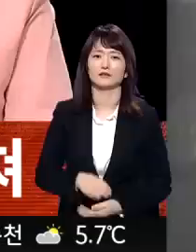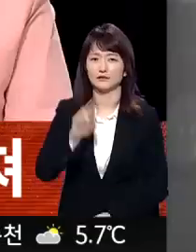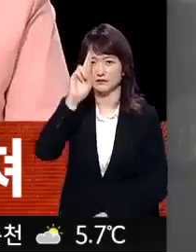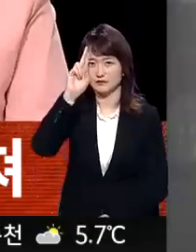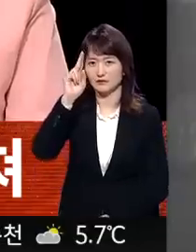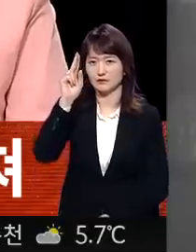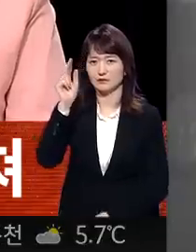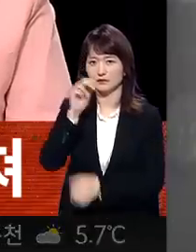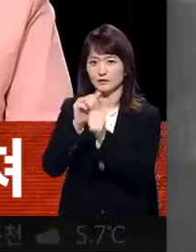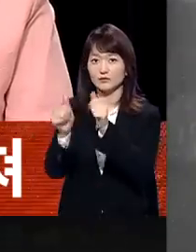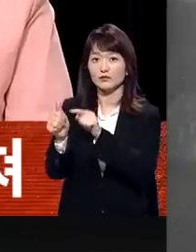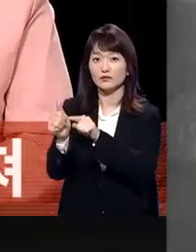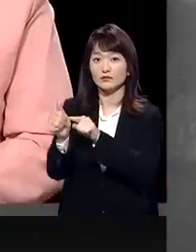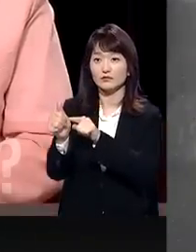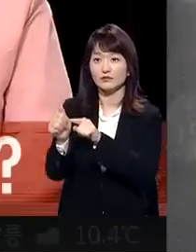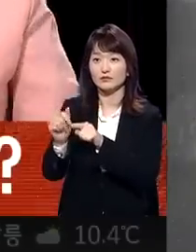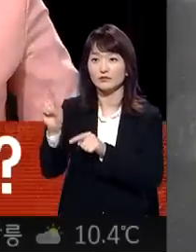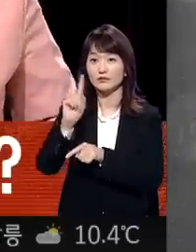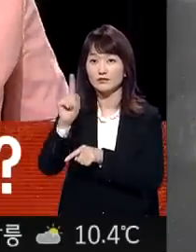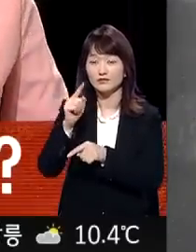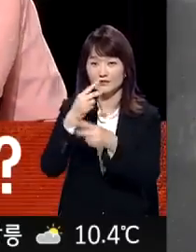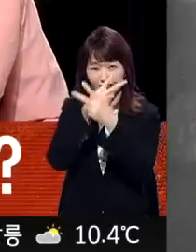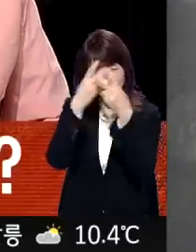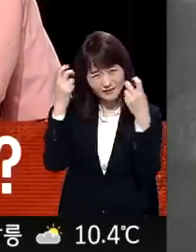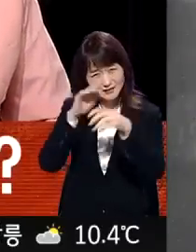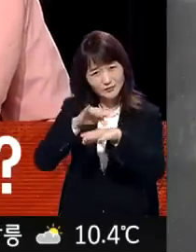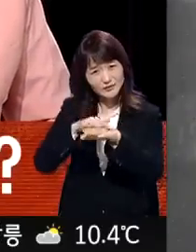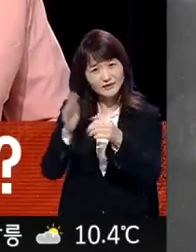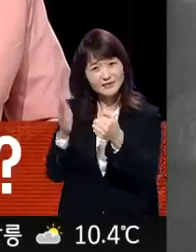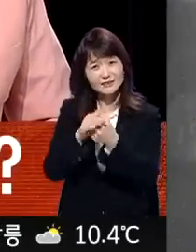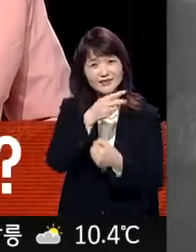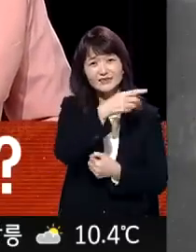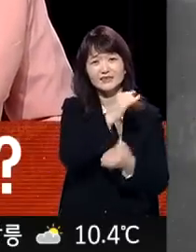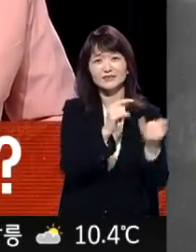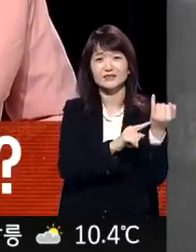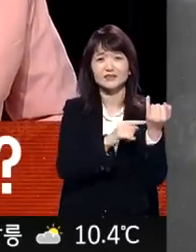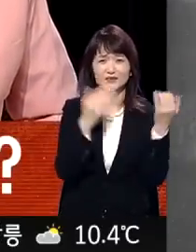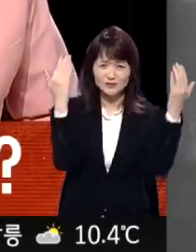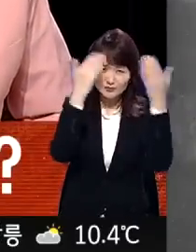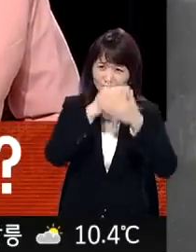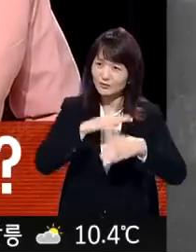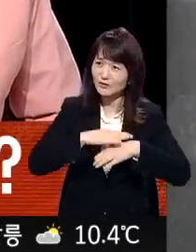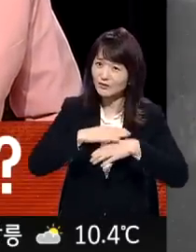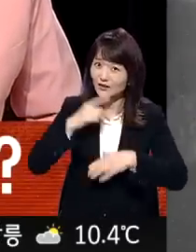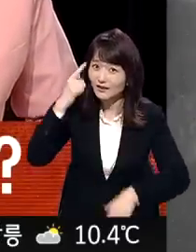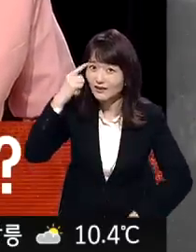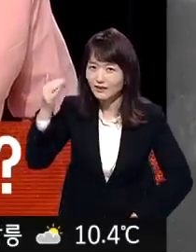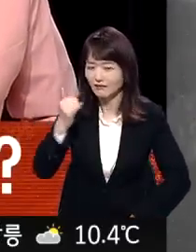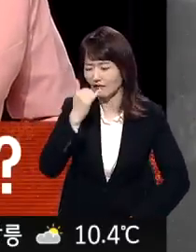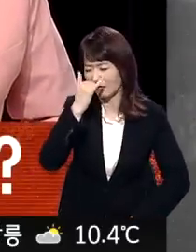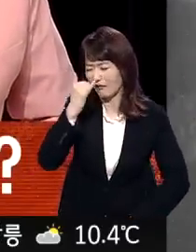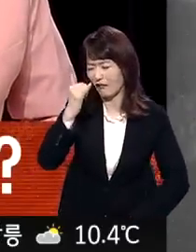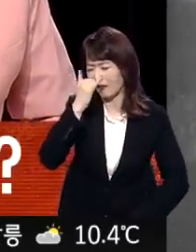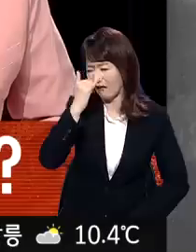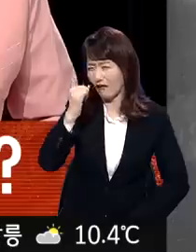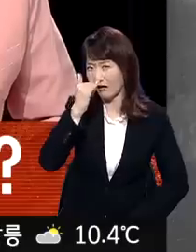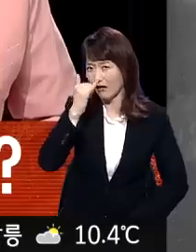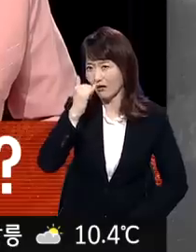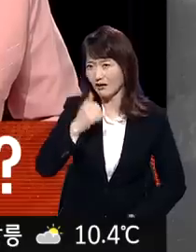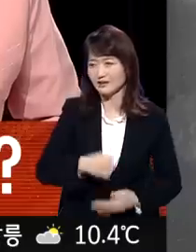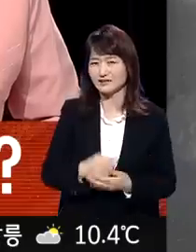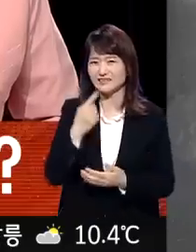박지훈 변호사님, 네. 대체 어떤 잠버릇이길래 신 씨가 밤이 무섭다고까지나 할까요? 코골이